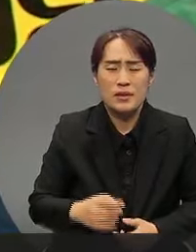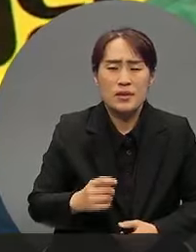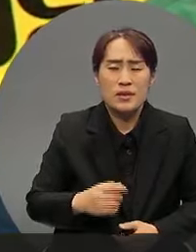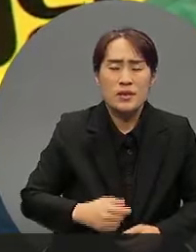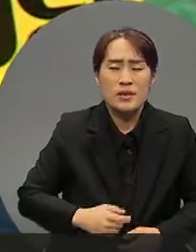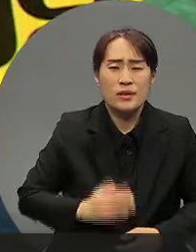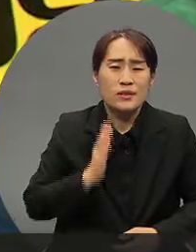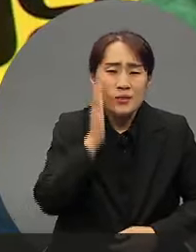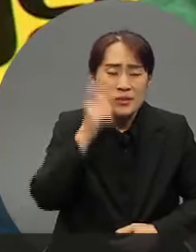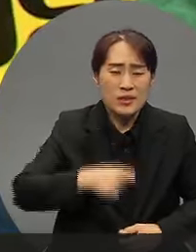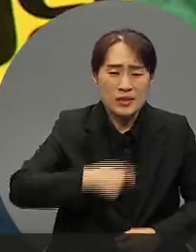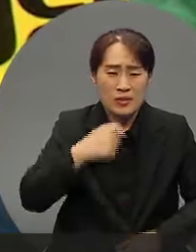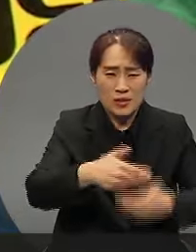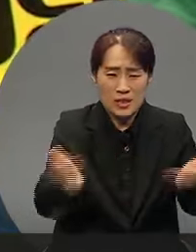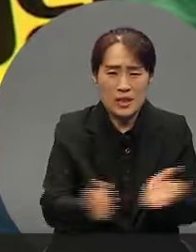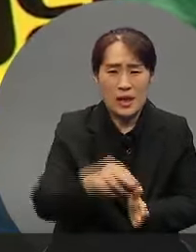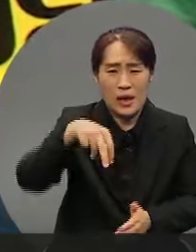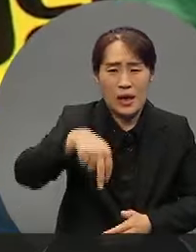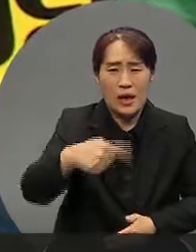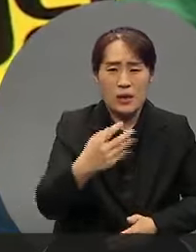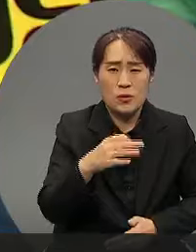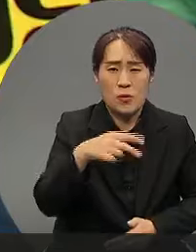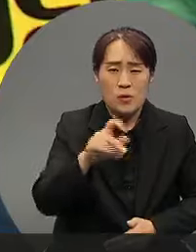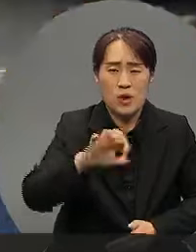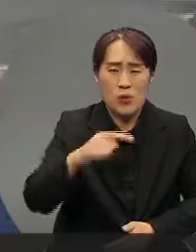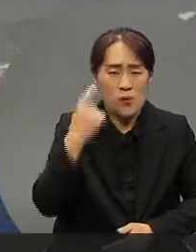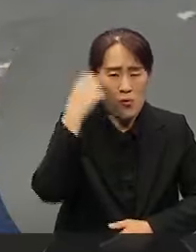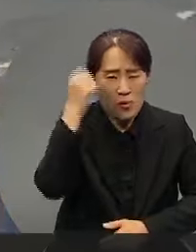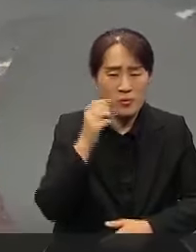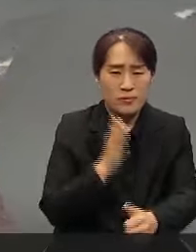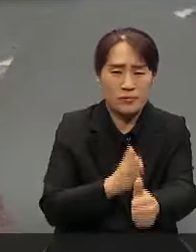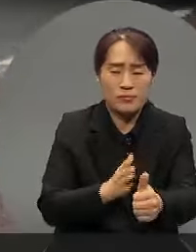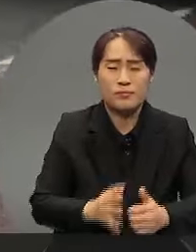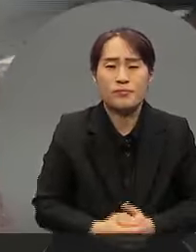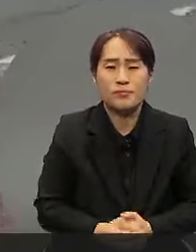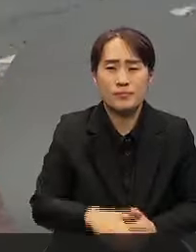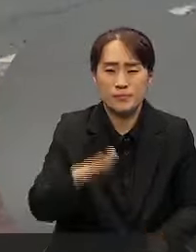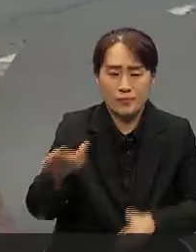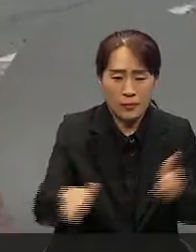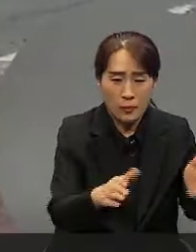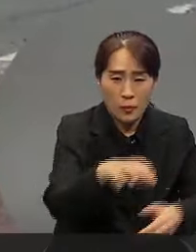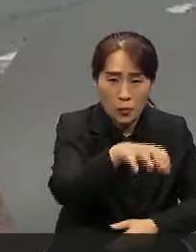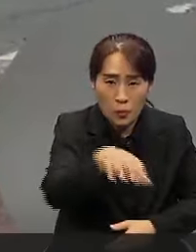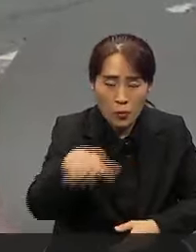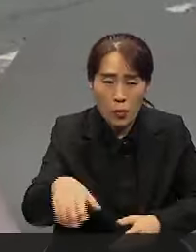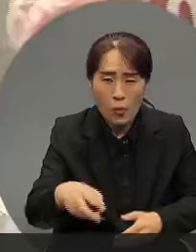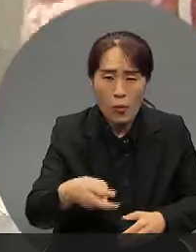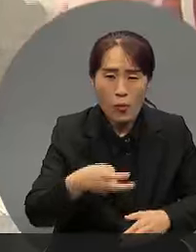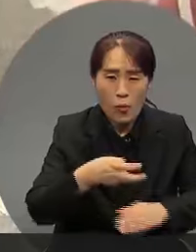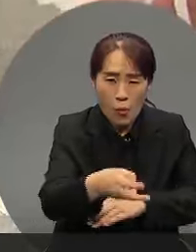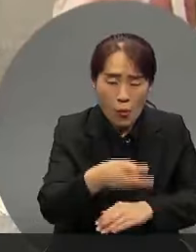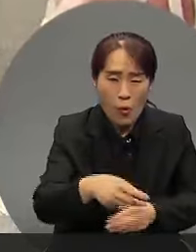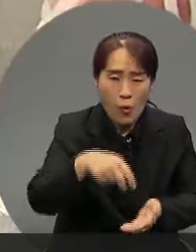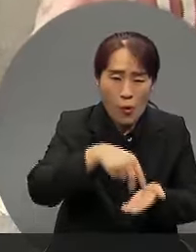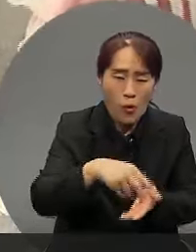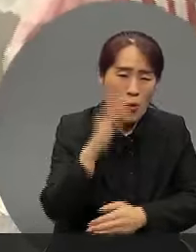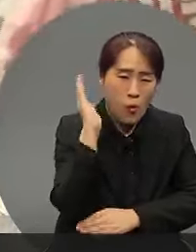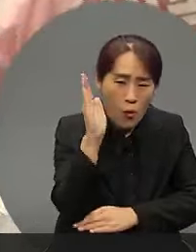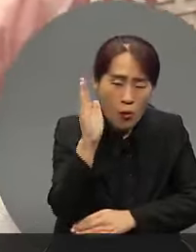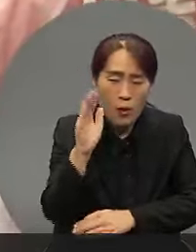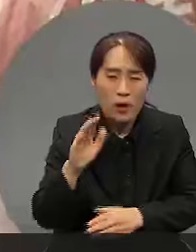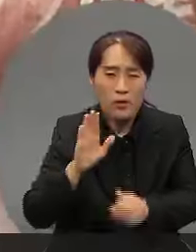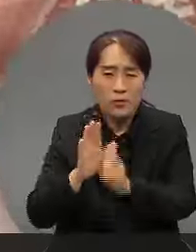녹색정의당 송상을 기억해 주시기 바랍니다. 거리마다 후보들의 유세 차량과 선거 운동원도